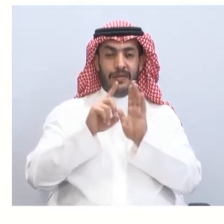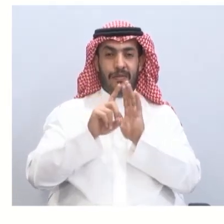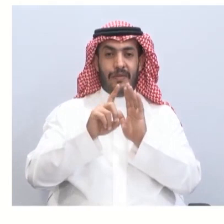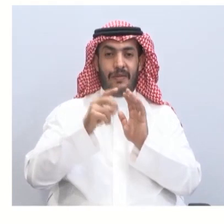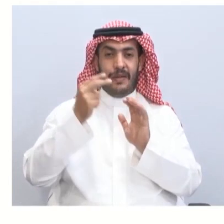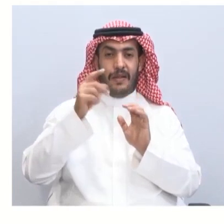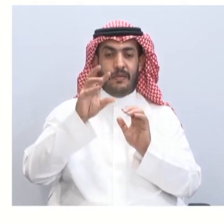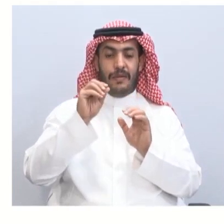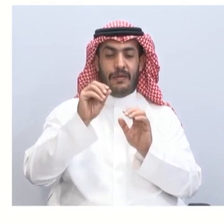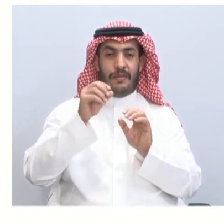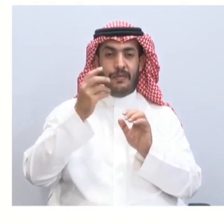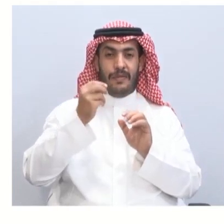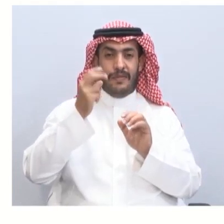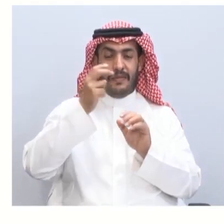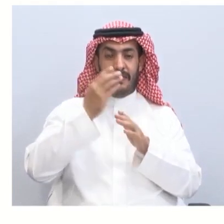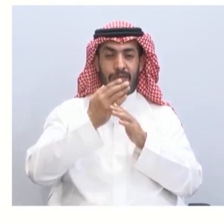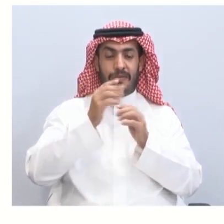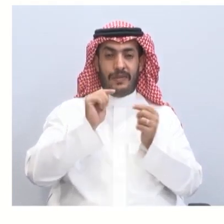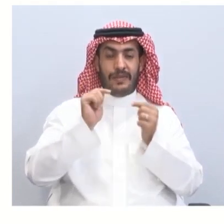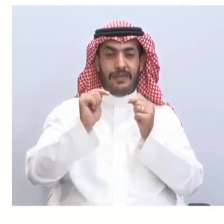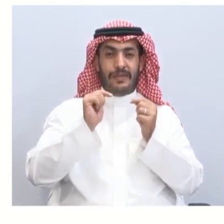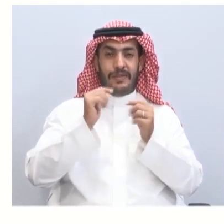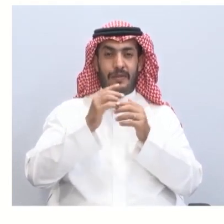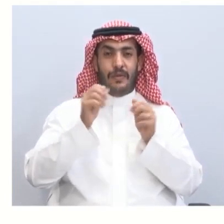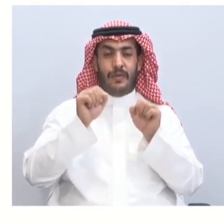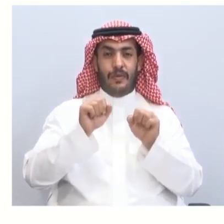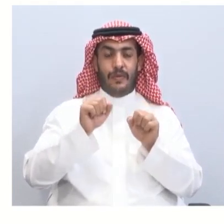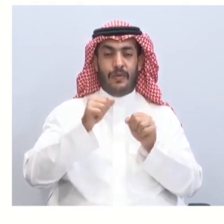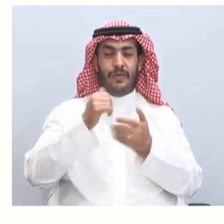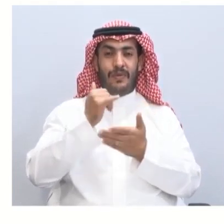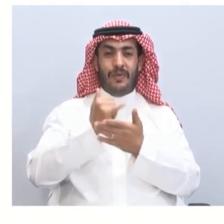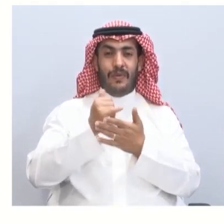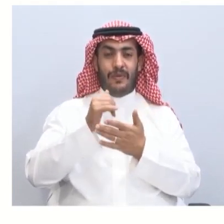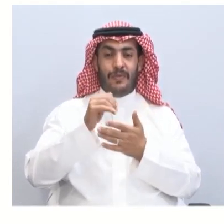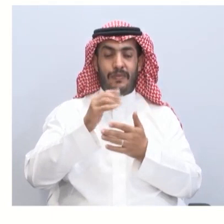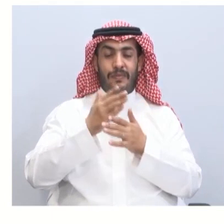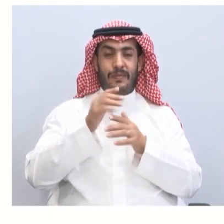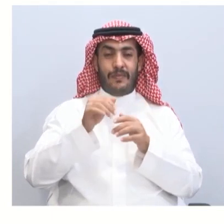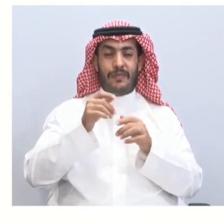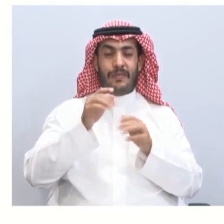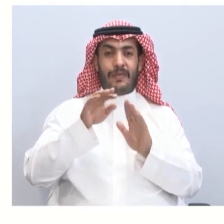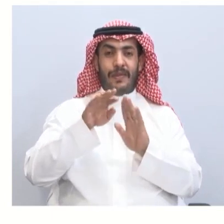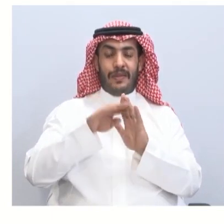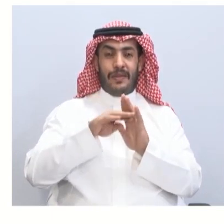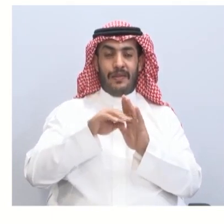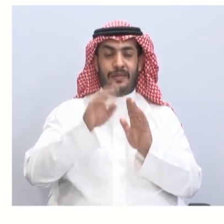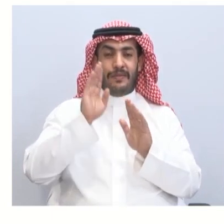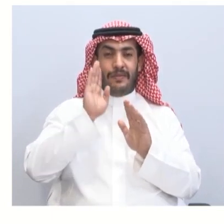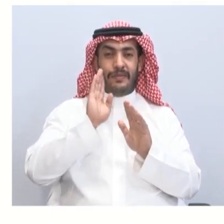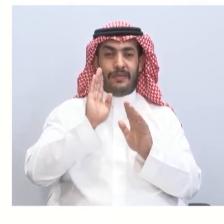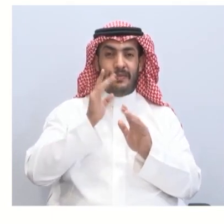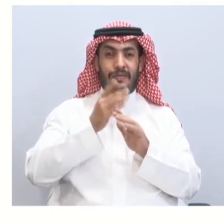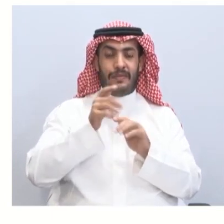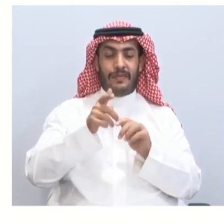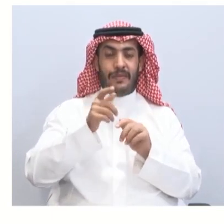عبد الله بن فيصل ومنازعاته على الحكم رغم ابناء وبنات الطلاب كما تعلمون